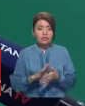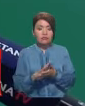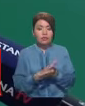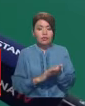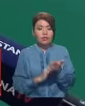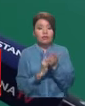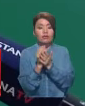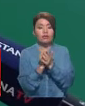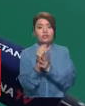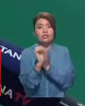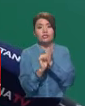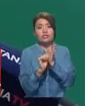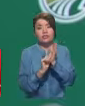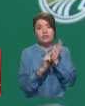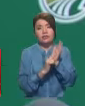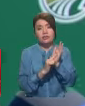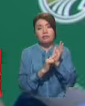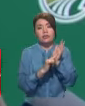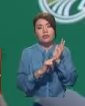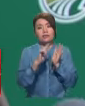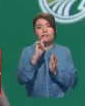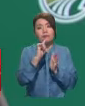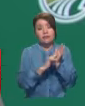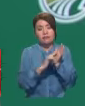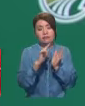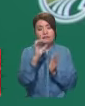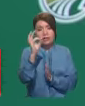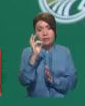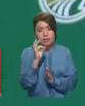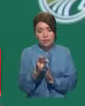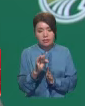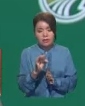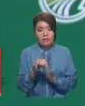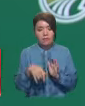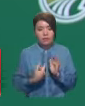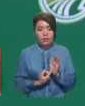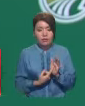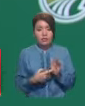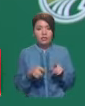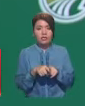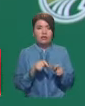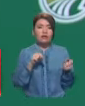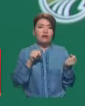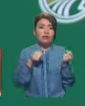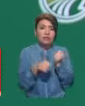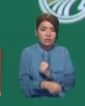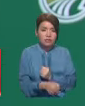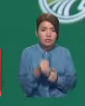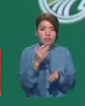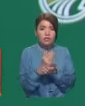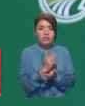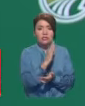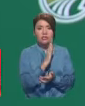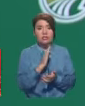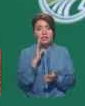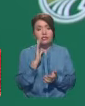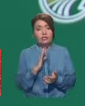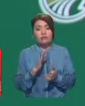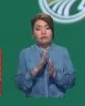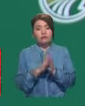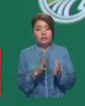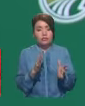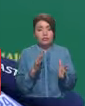превышает 6-7%. Есть очень большой пласт вопросов по насилию по отношению к